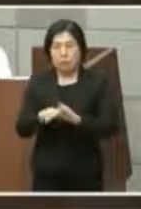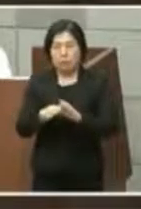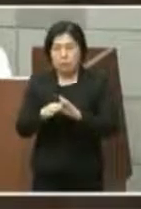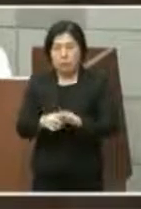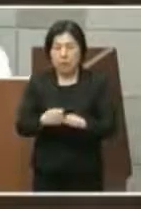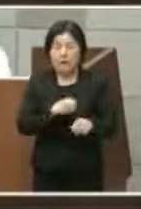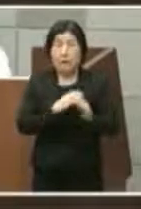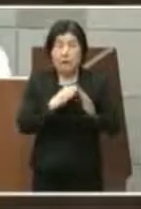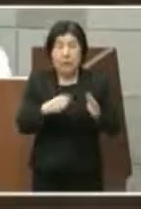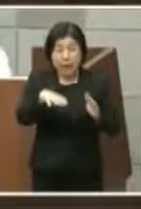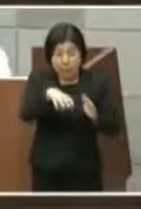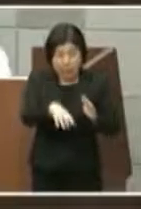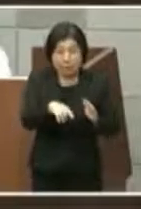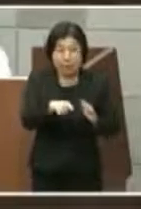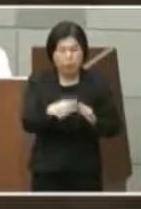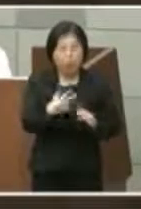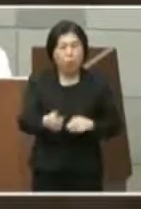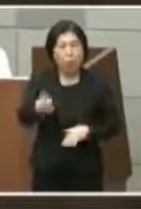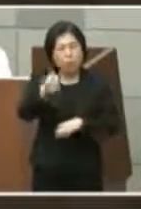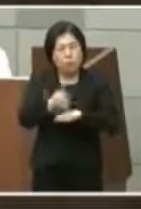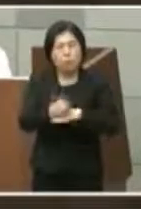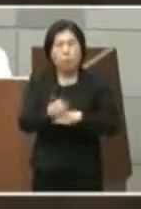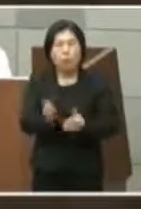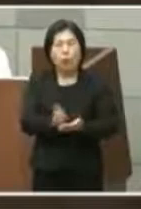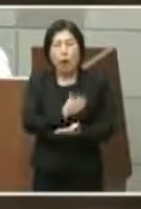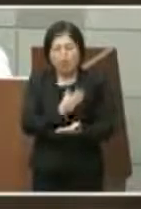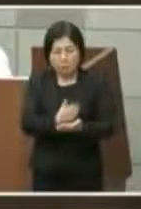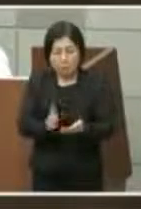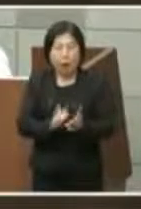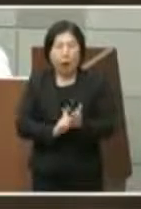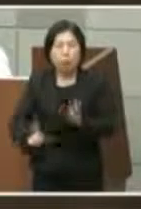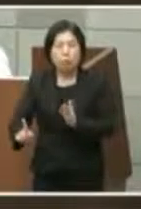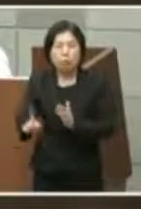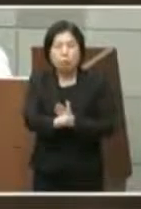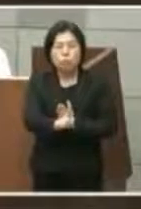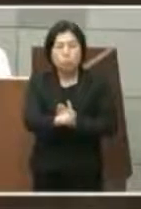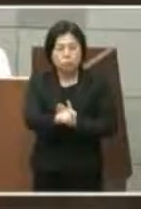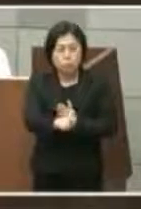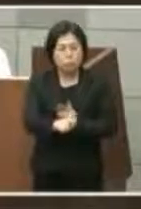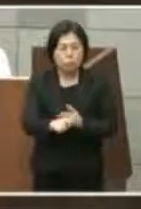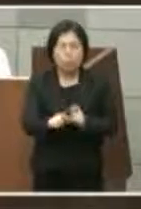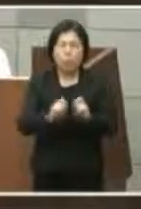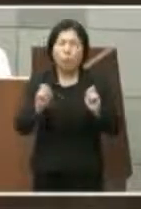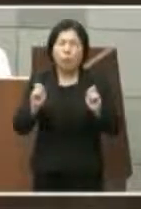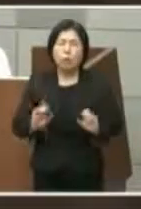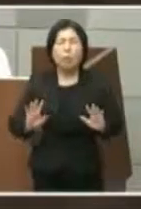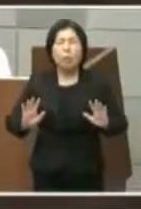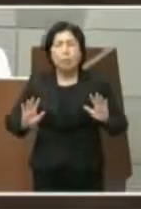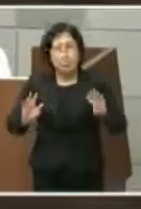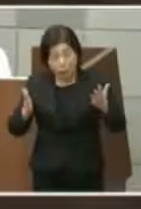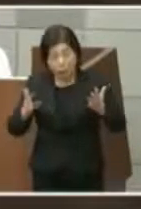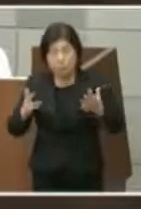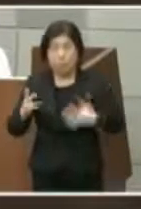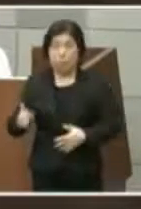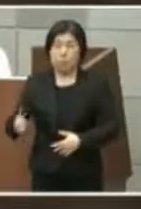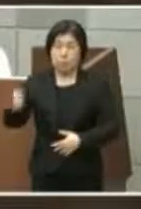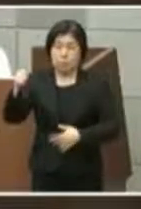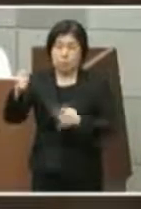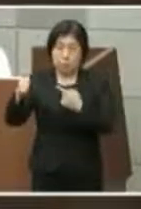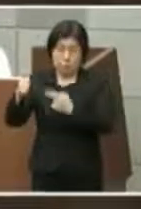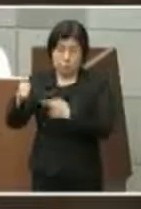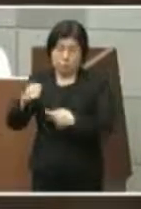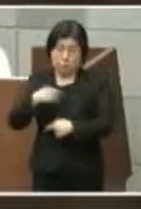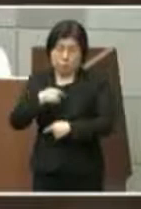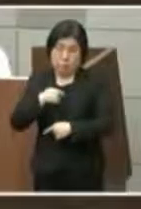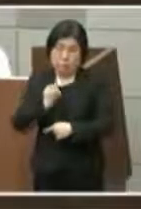市長の判断がすべてに優先する組織体制に、何の問題もないという